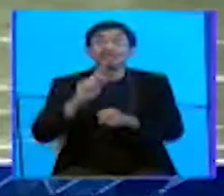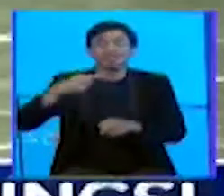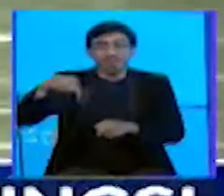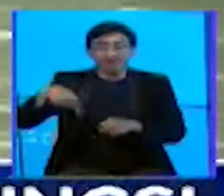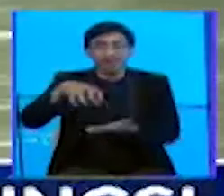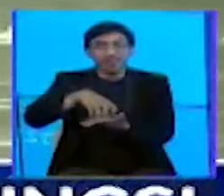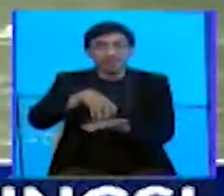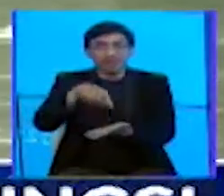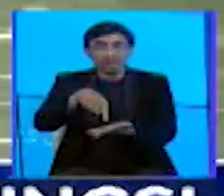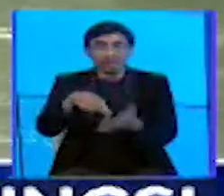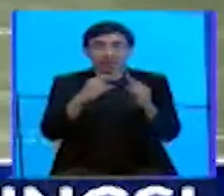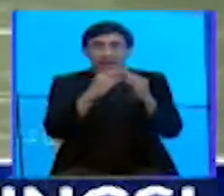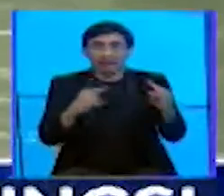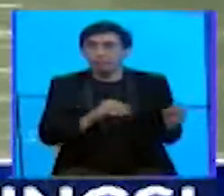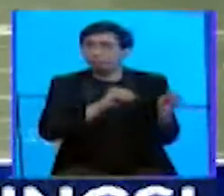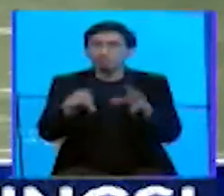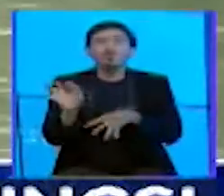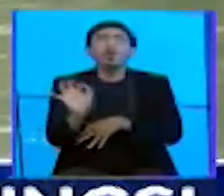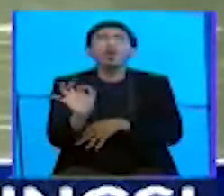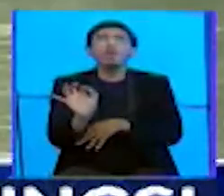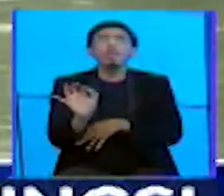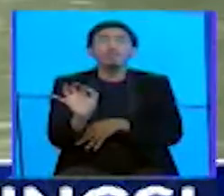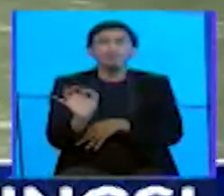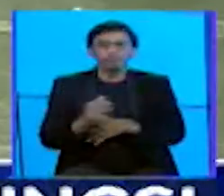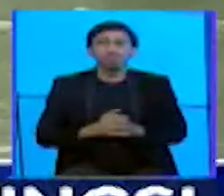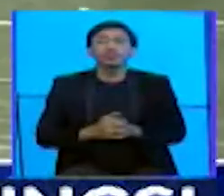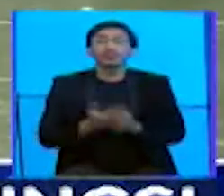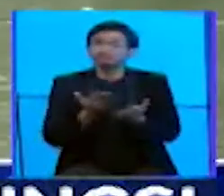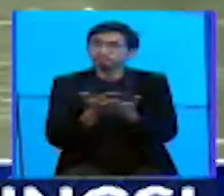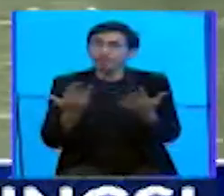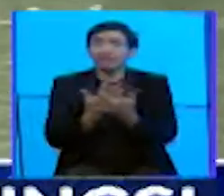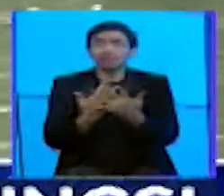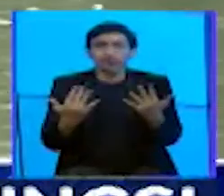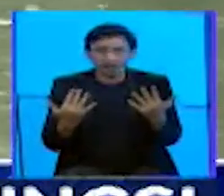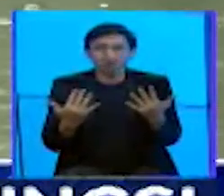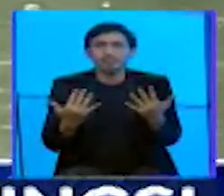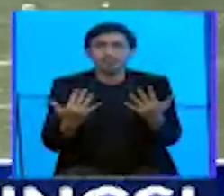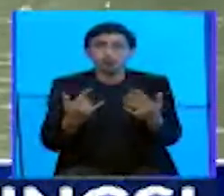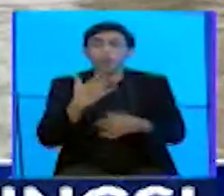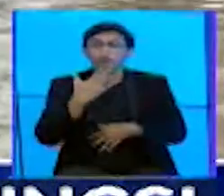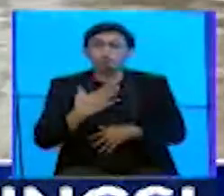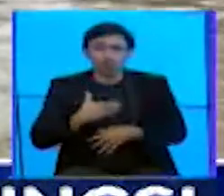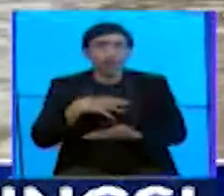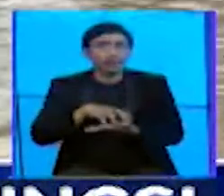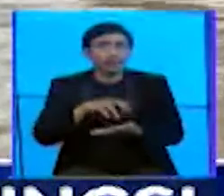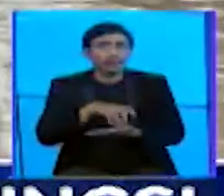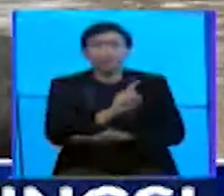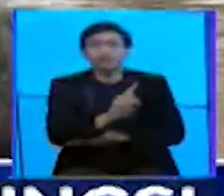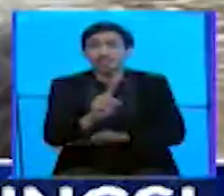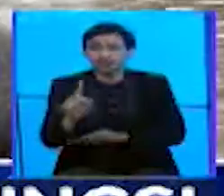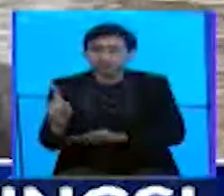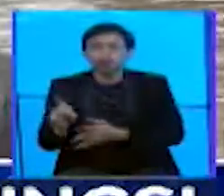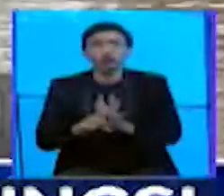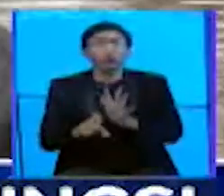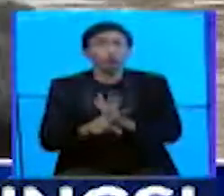yang pasti bagi warga yang dievakuasi. Masing-masing dari mereka sudah memiliki tempat sendiri, seperti rumah